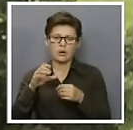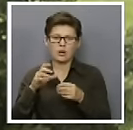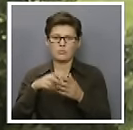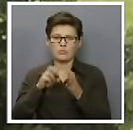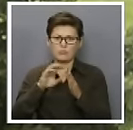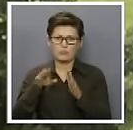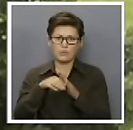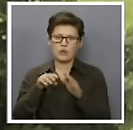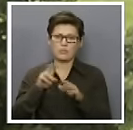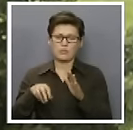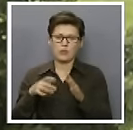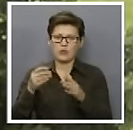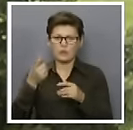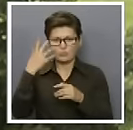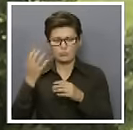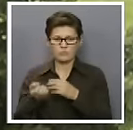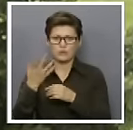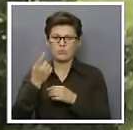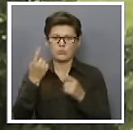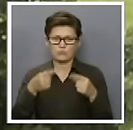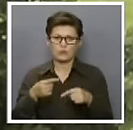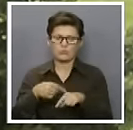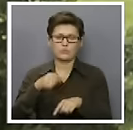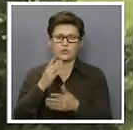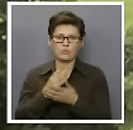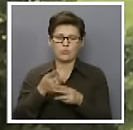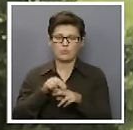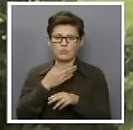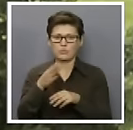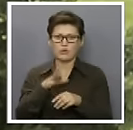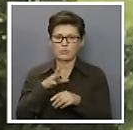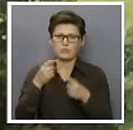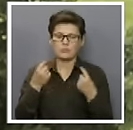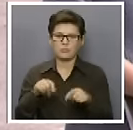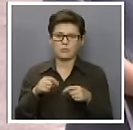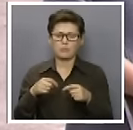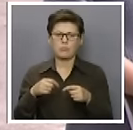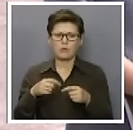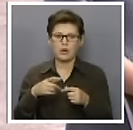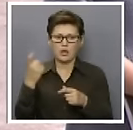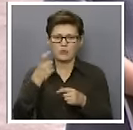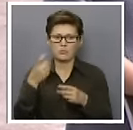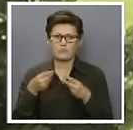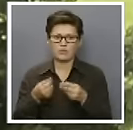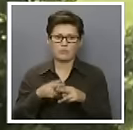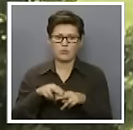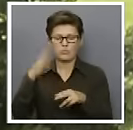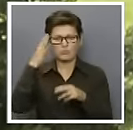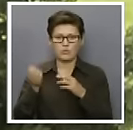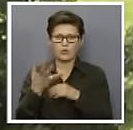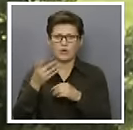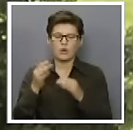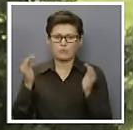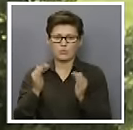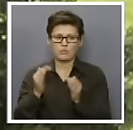мұнай бағасының қайтадан төмен қарай бет алғанын байқаймыз. Әрине, бұл да біздің нарыққа бірден әсерін тигізіп отыр. Мұнай бағасы алдағы уақытта тағы да